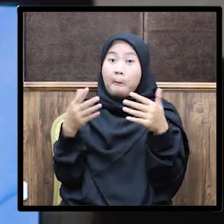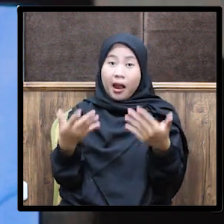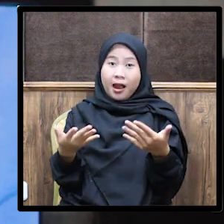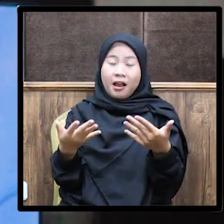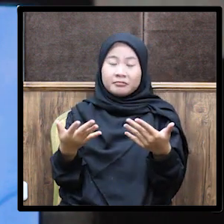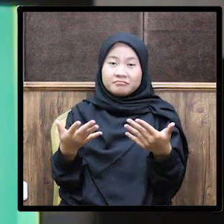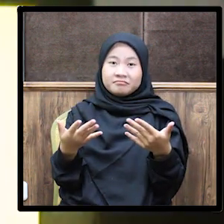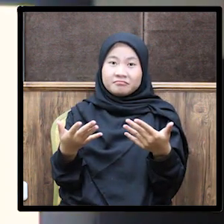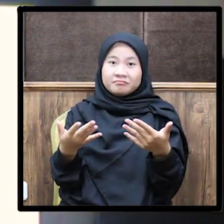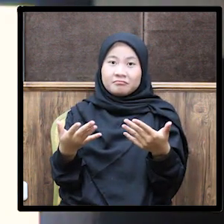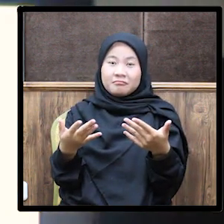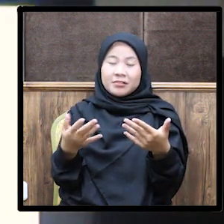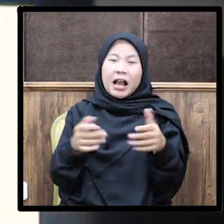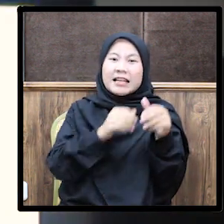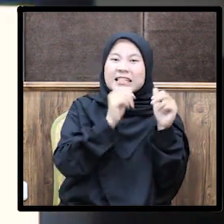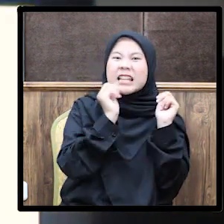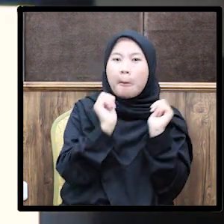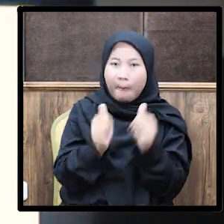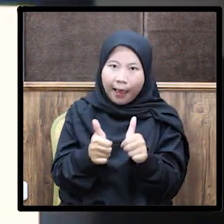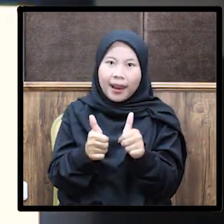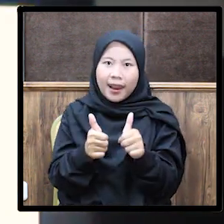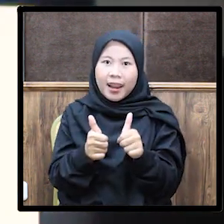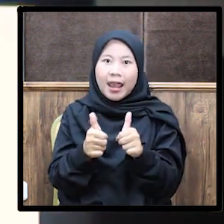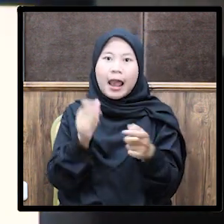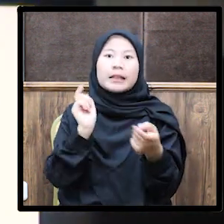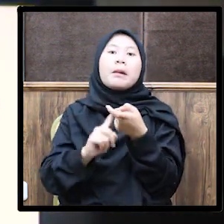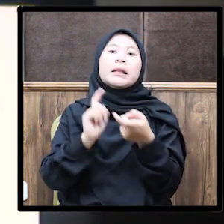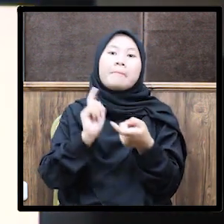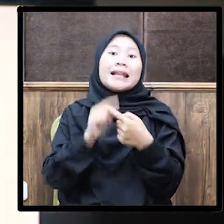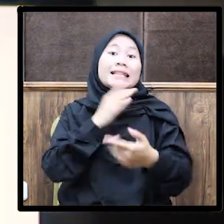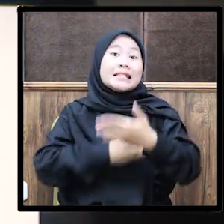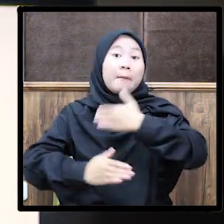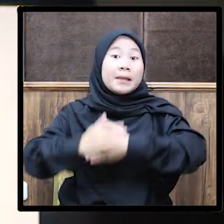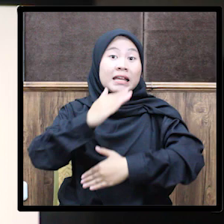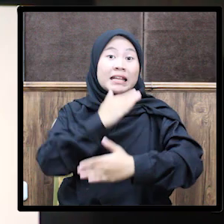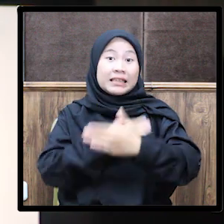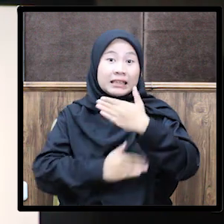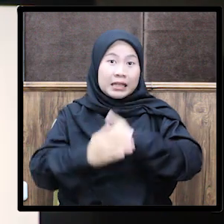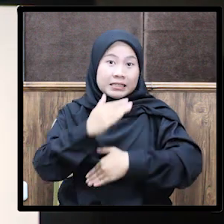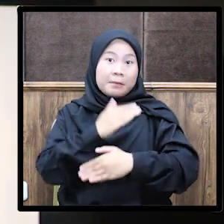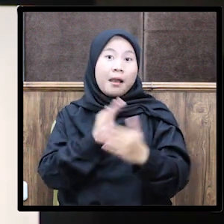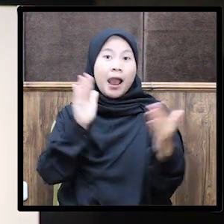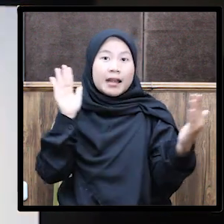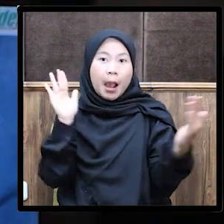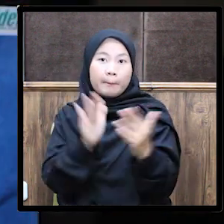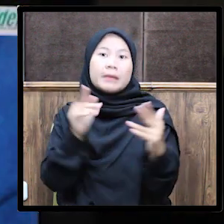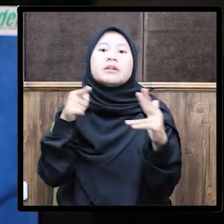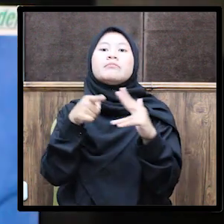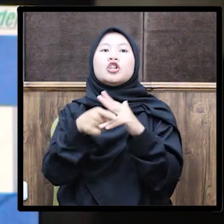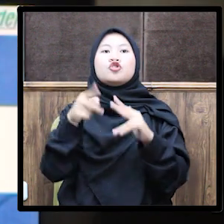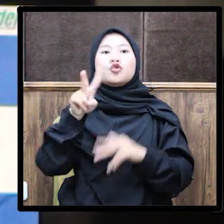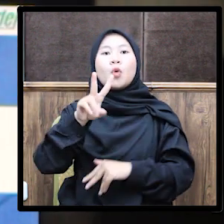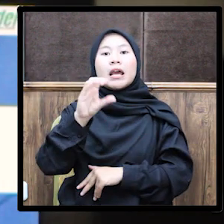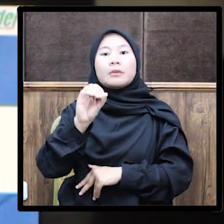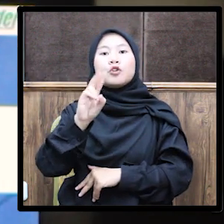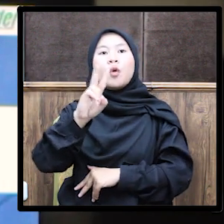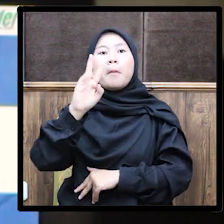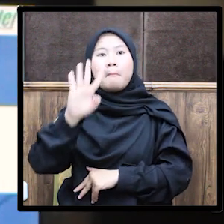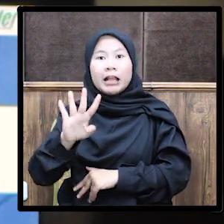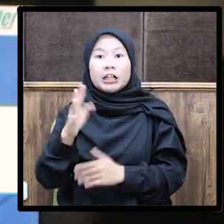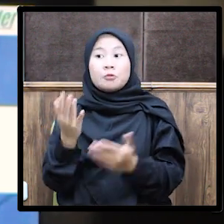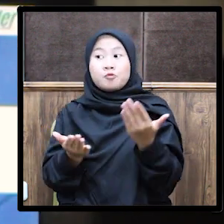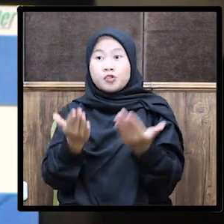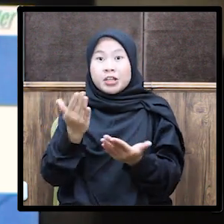kemudian kesiapan gitu ya, kurang lebih kesiapan teman-teman difabel untuk menghadapi pemilu 2024. Nah, mungkin Pak Joni